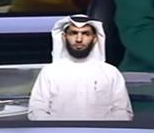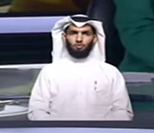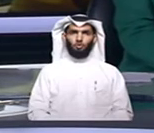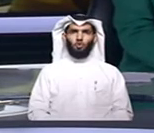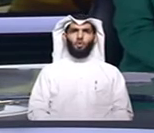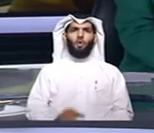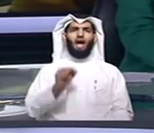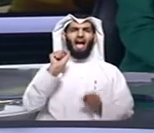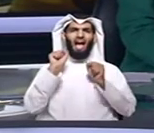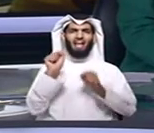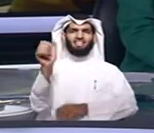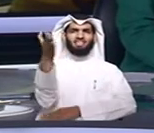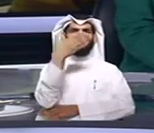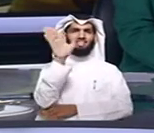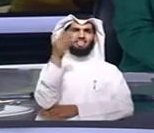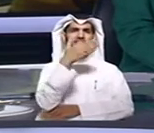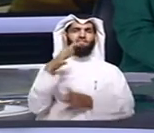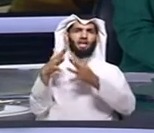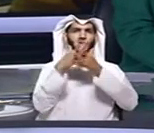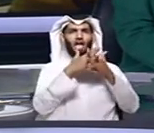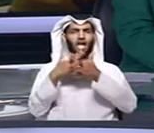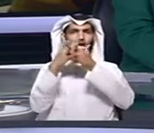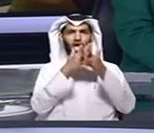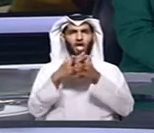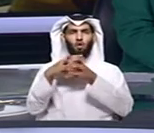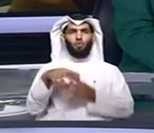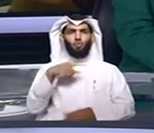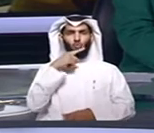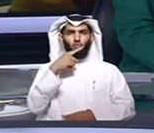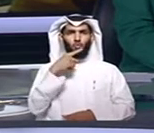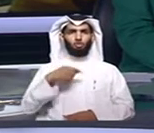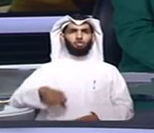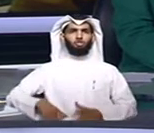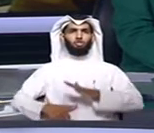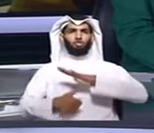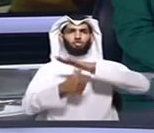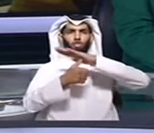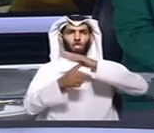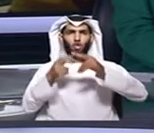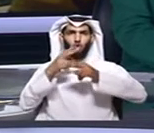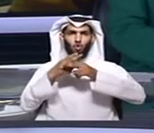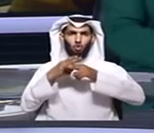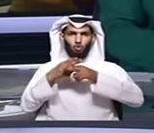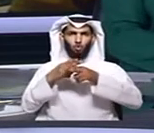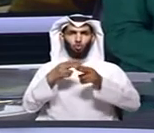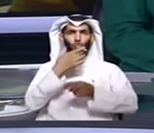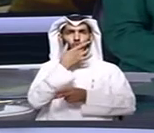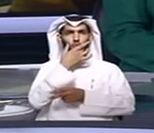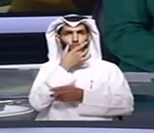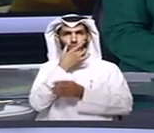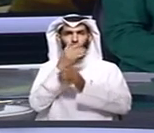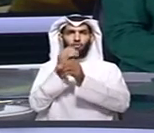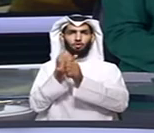أكد السفير الأمريكي لدى البلاد لورانس سيلفرمان أن لقاء حضرة صاحب سمو أمير البلاد الشيخ صباح الأحمد